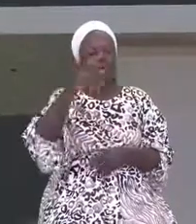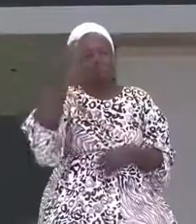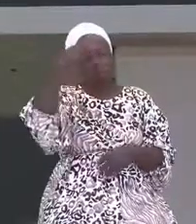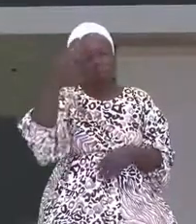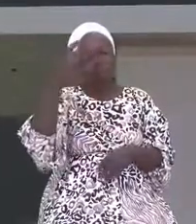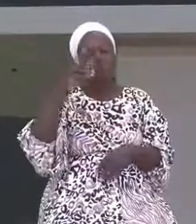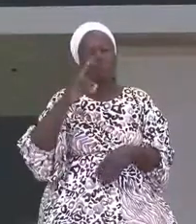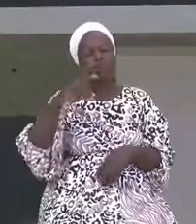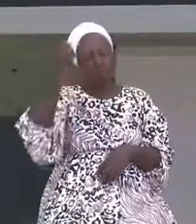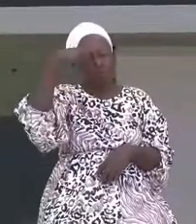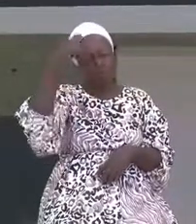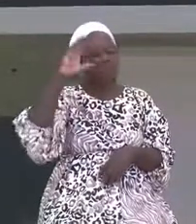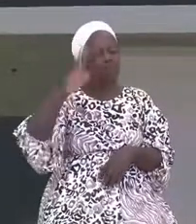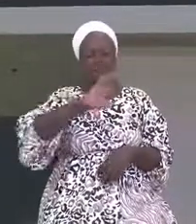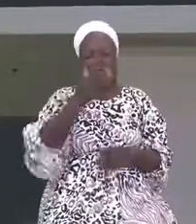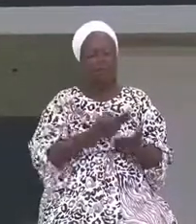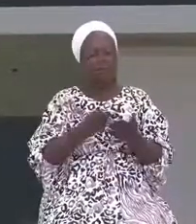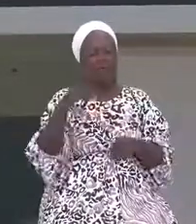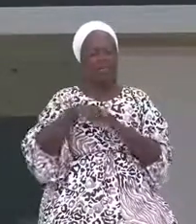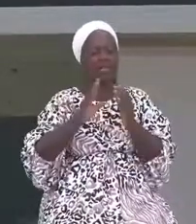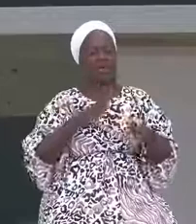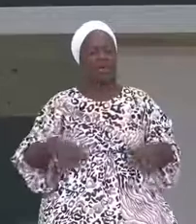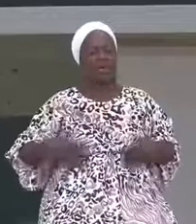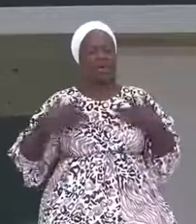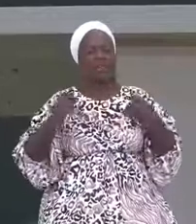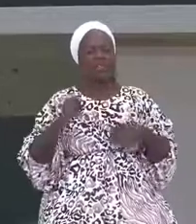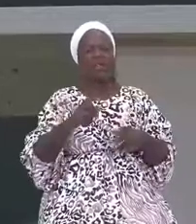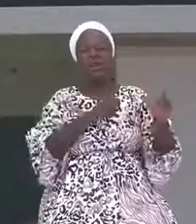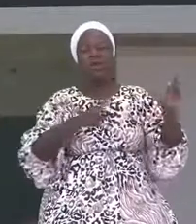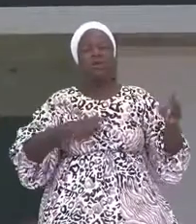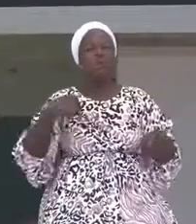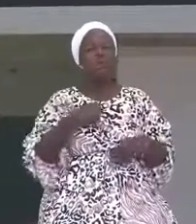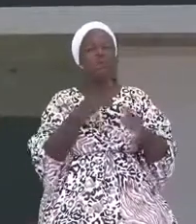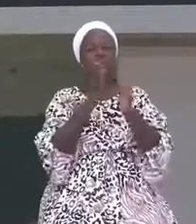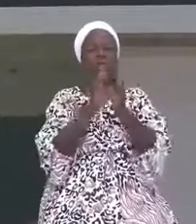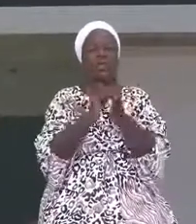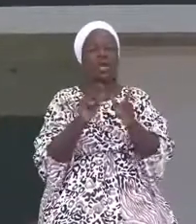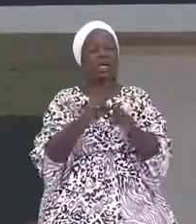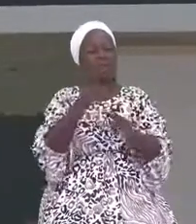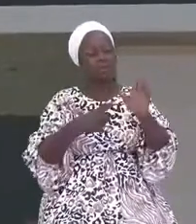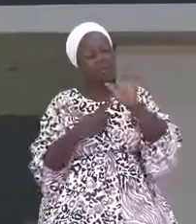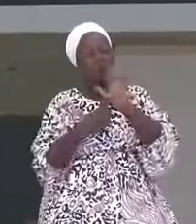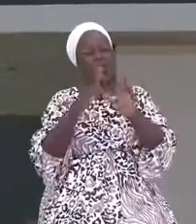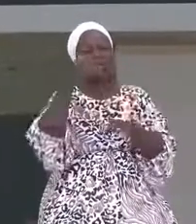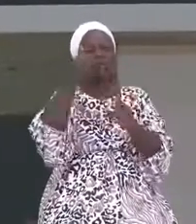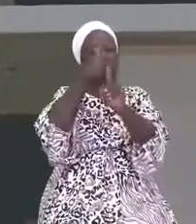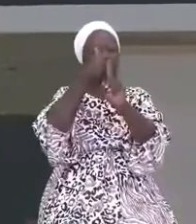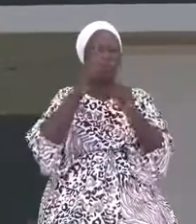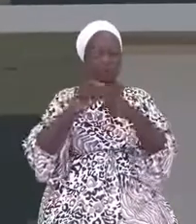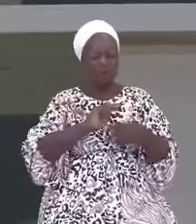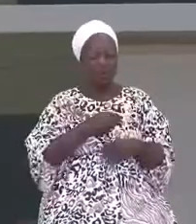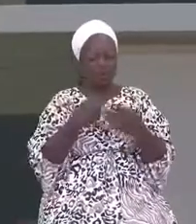ne fera jamais dans nos vies Seigneur nous prions comme tu te réveilles à nous en ce jour